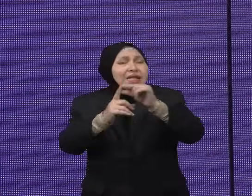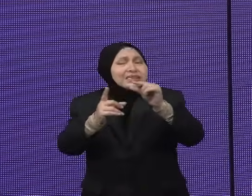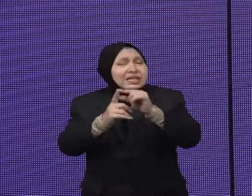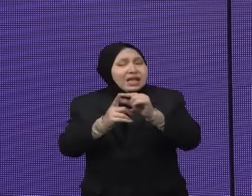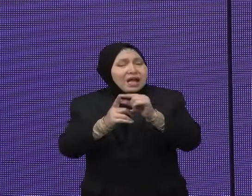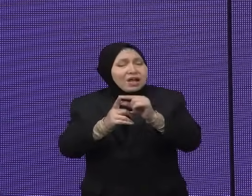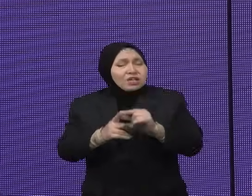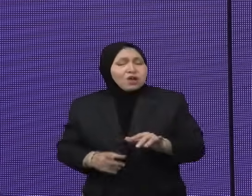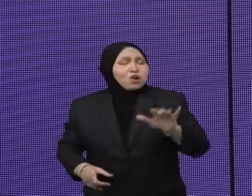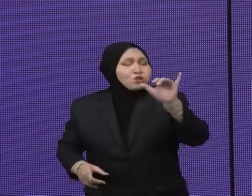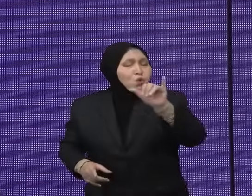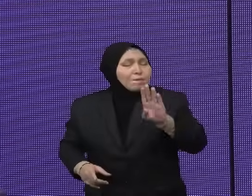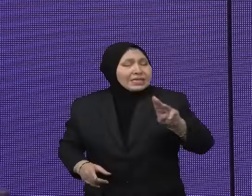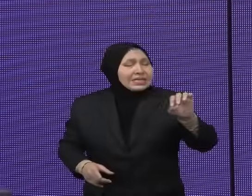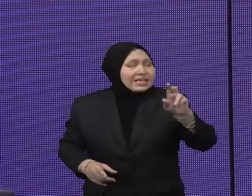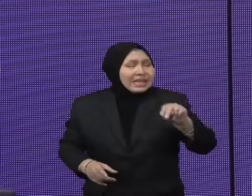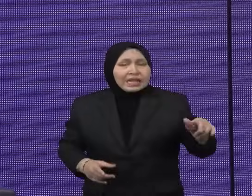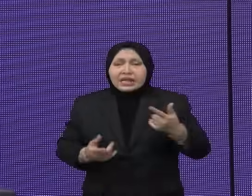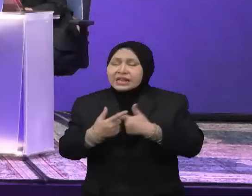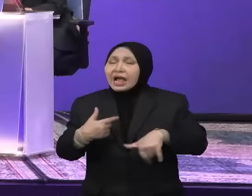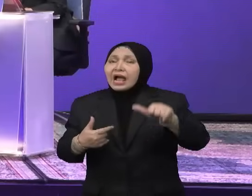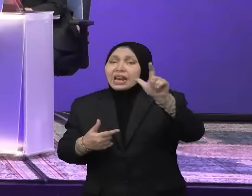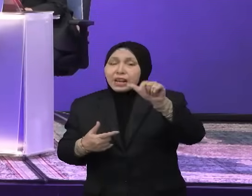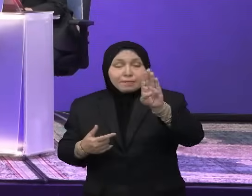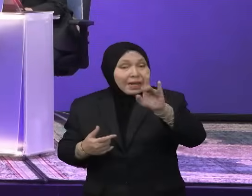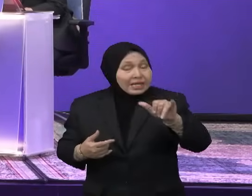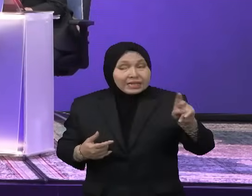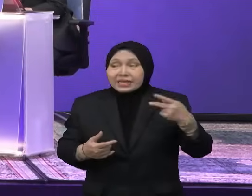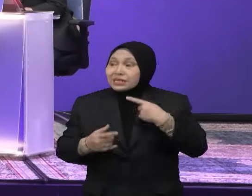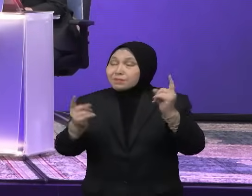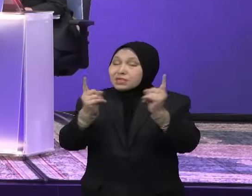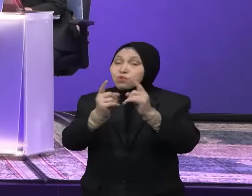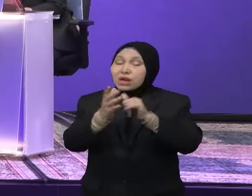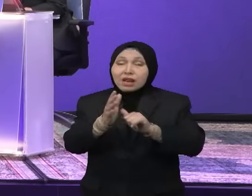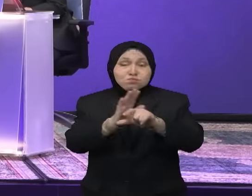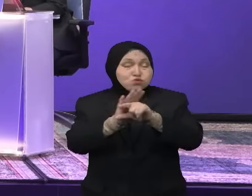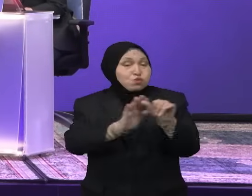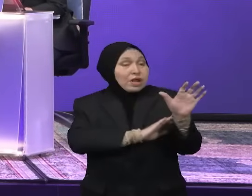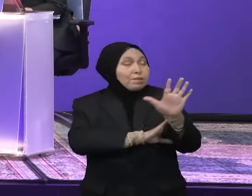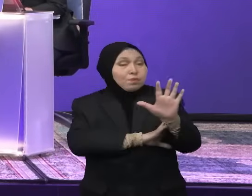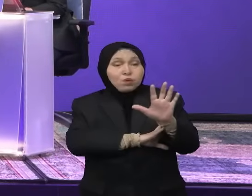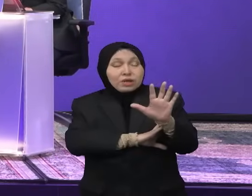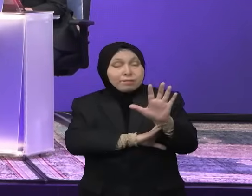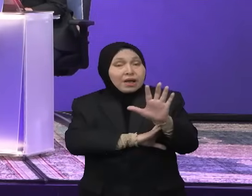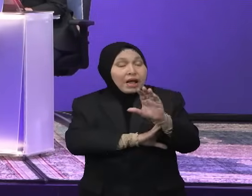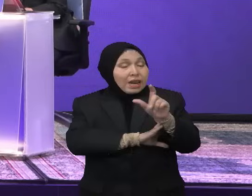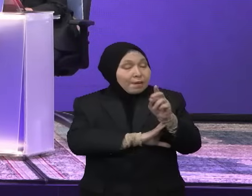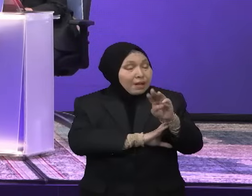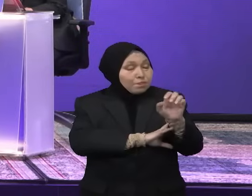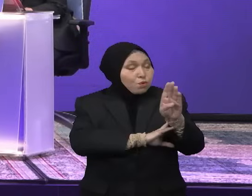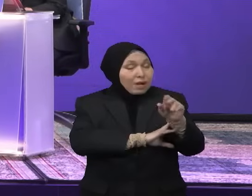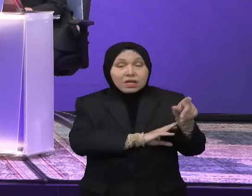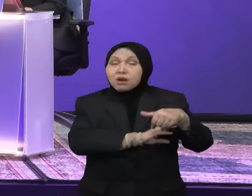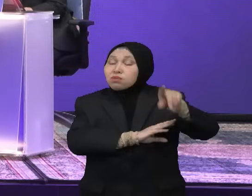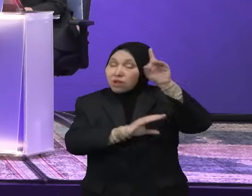ataupun liyubayyina ini daripada perkataan al-bayan misalnya. Bila kita bertemu dalam surah 55, ya, allamahul bayan, Allah